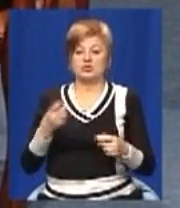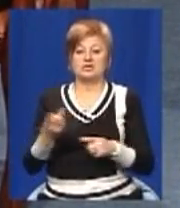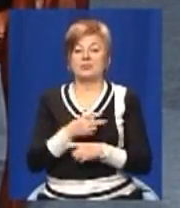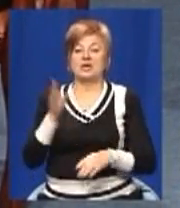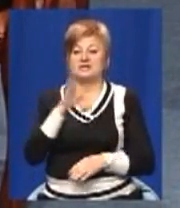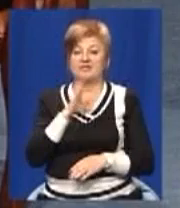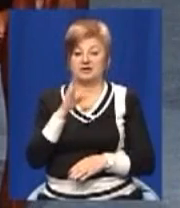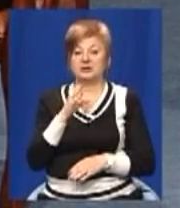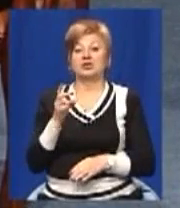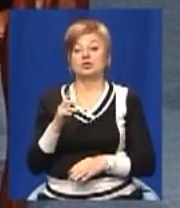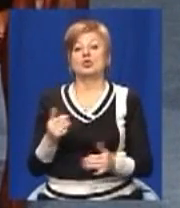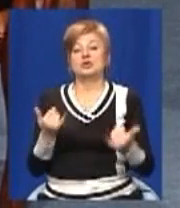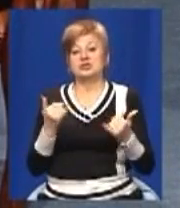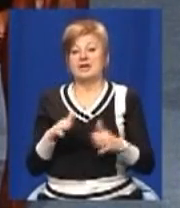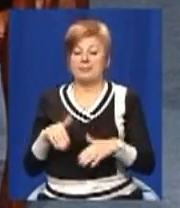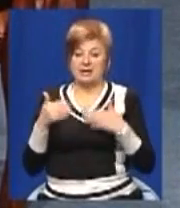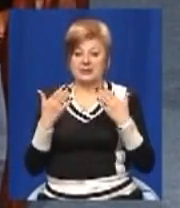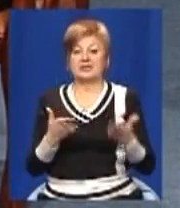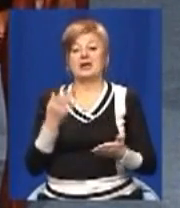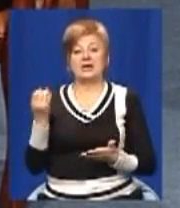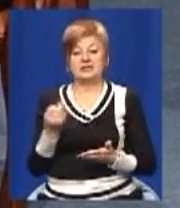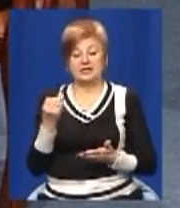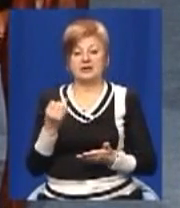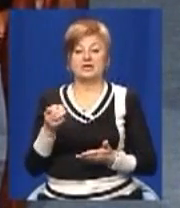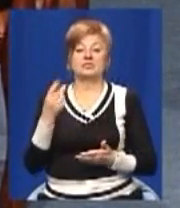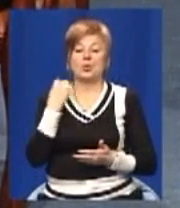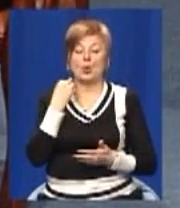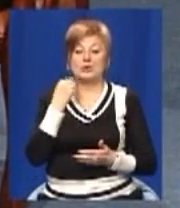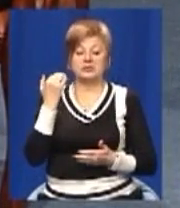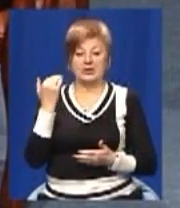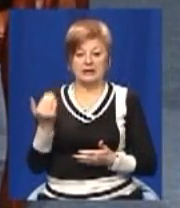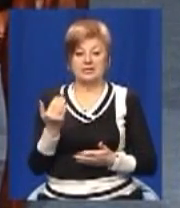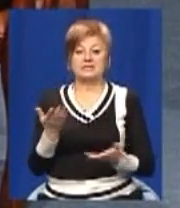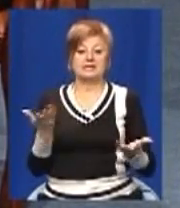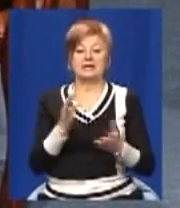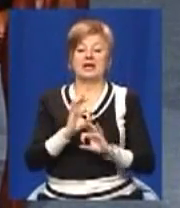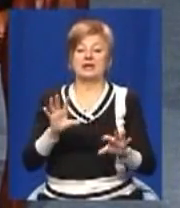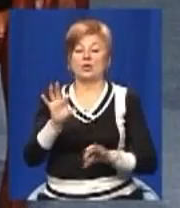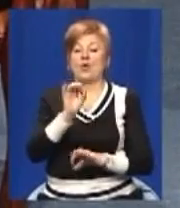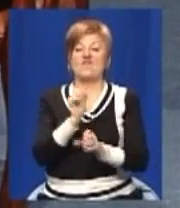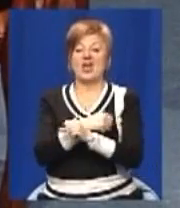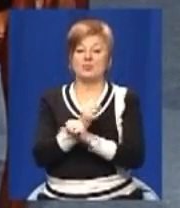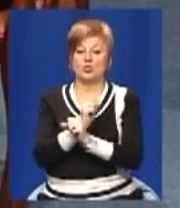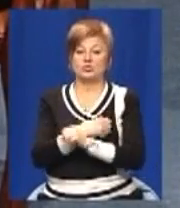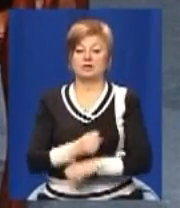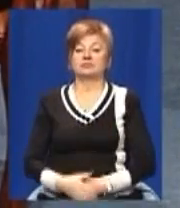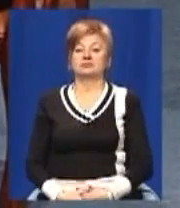води, так. Власне. Так. Ну, а зараз ми пропонуємо вам цікаву рубрику англійського відеословничка, де розповімо про верблюдів.